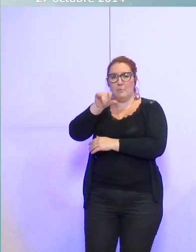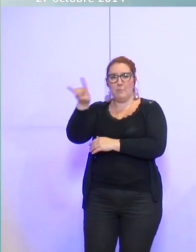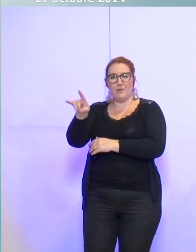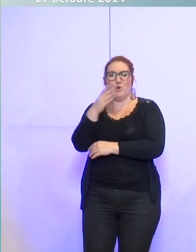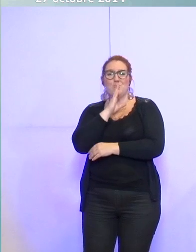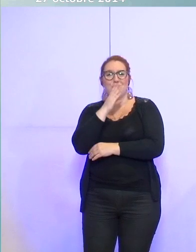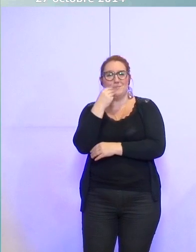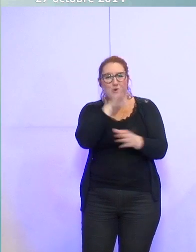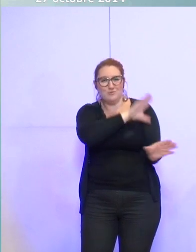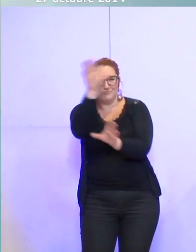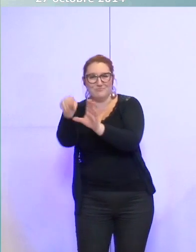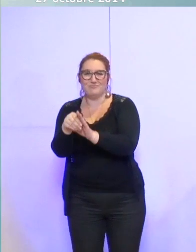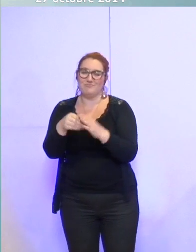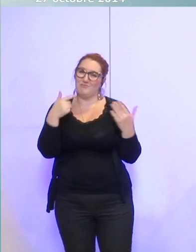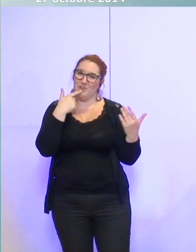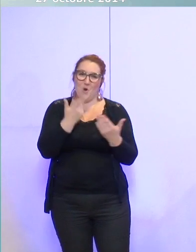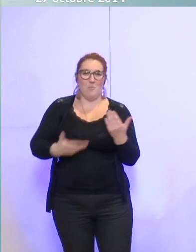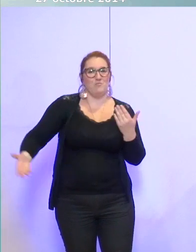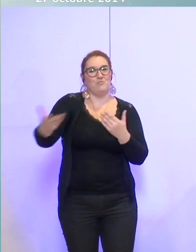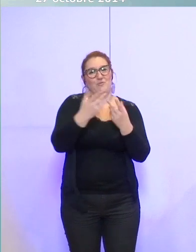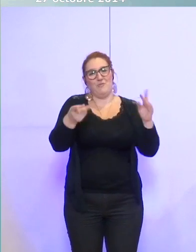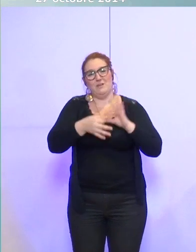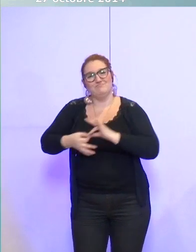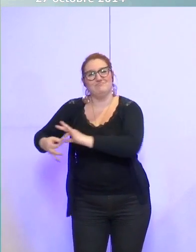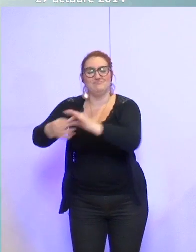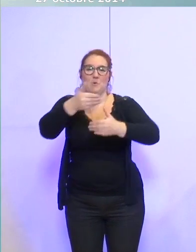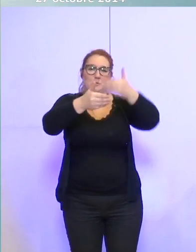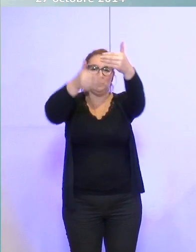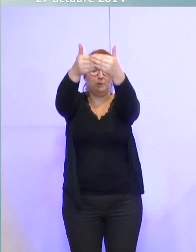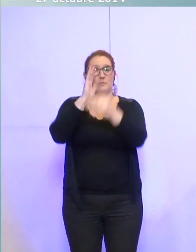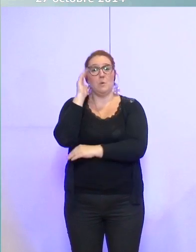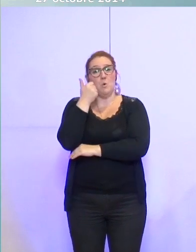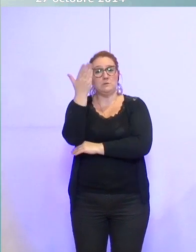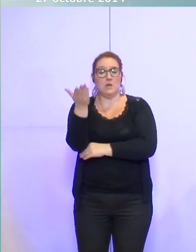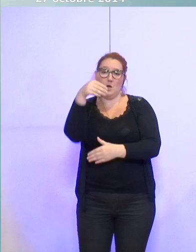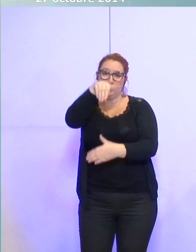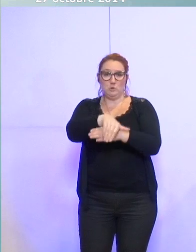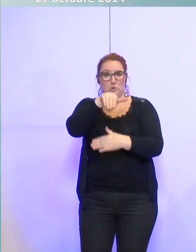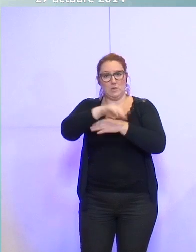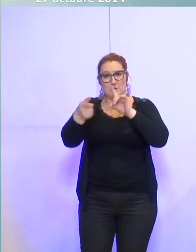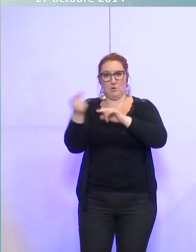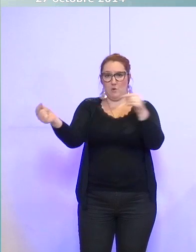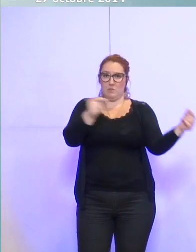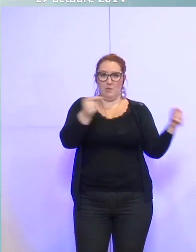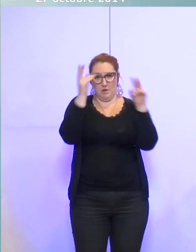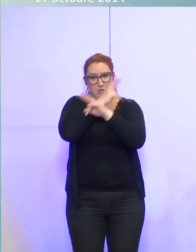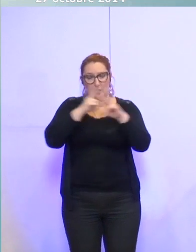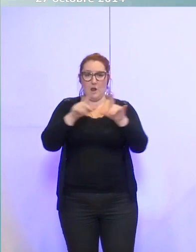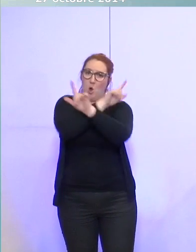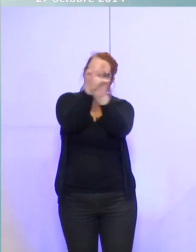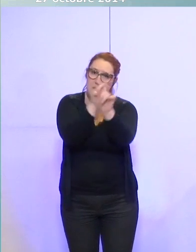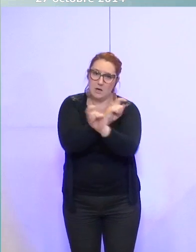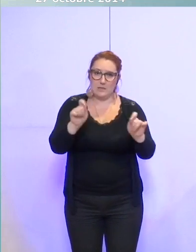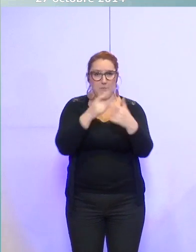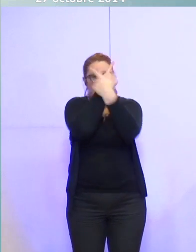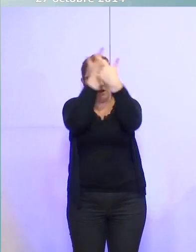tous. Il en va de l'intérêt général que nos débats se déroulent dans le respect mutuel et que la raison reprenne